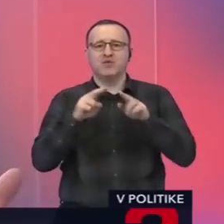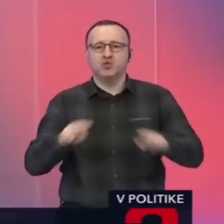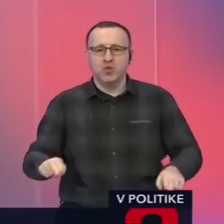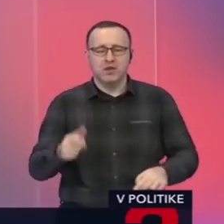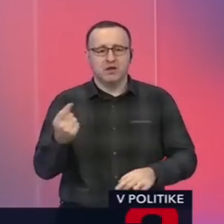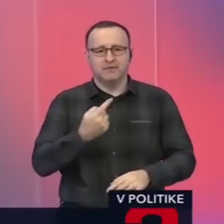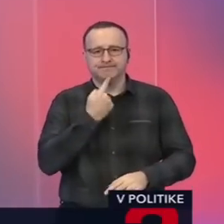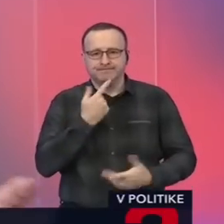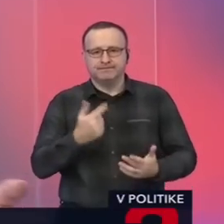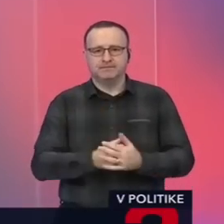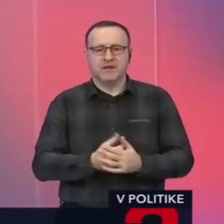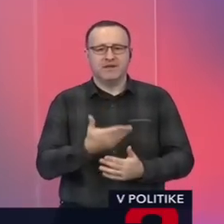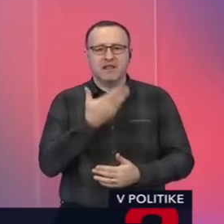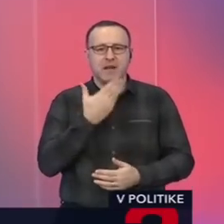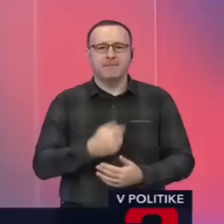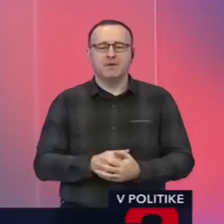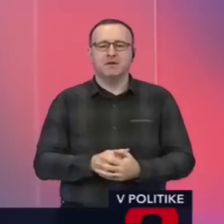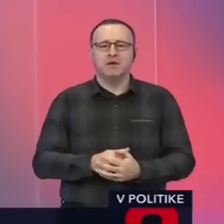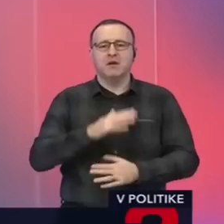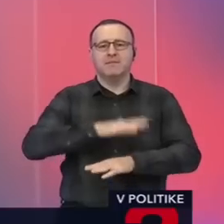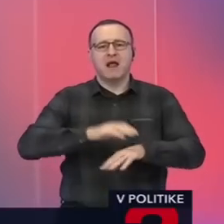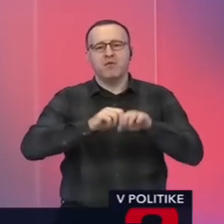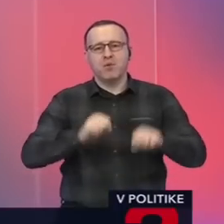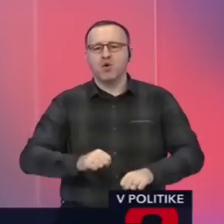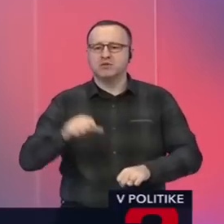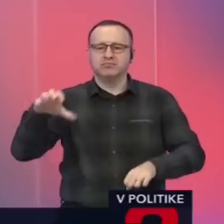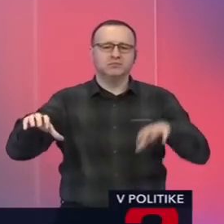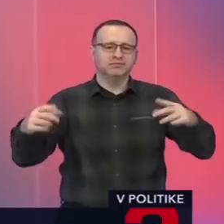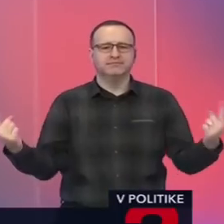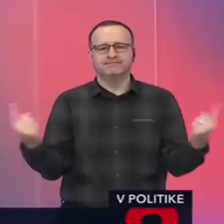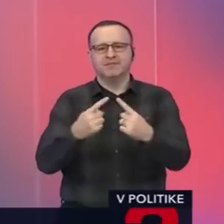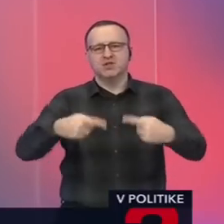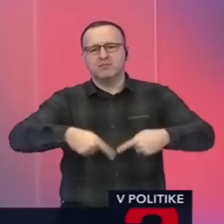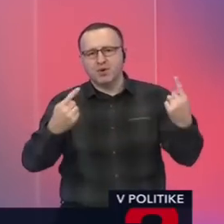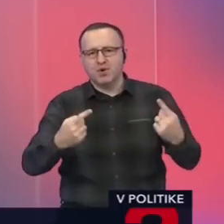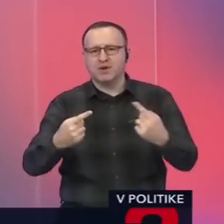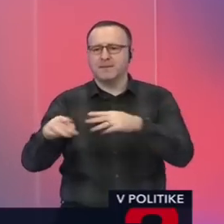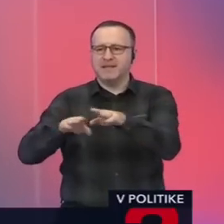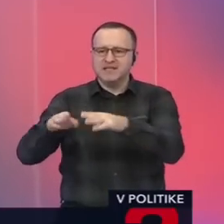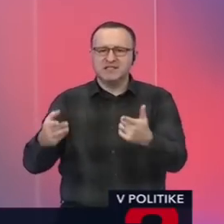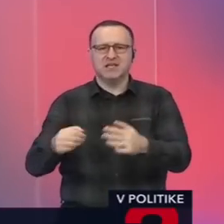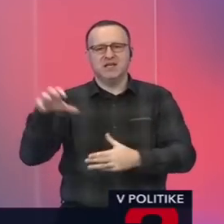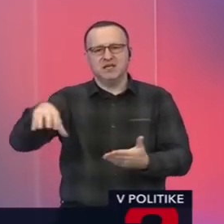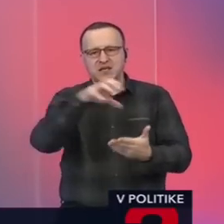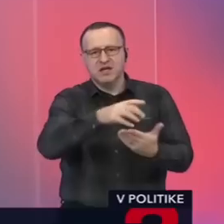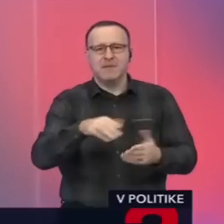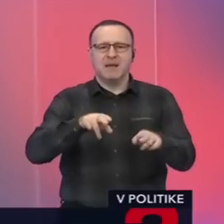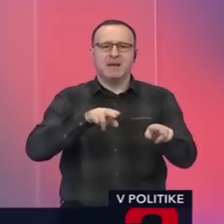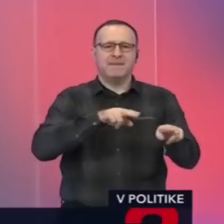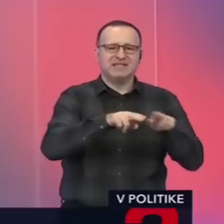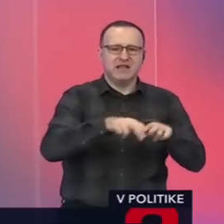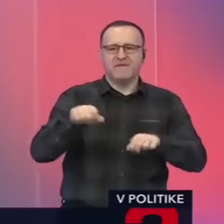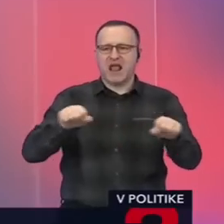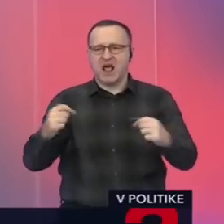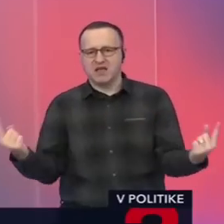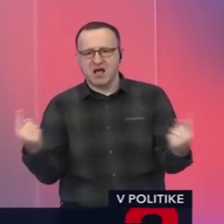samozrejme takisto ani kompetenčný spor medzi jednotlivými inštitúciami, medzi ministrami alebo medzi prezidentkou a vládou. Čiže toto sú všetko